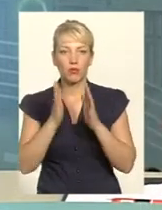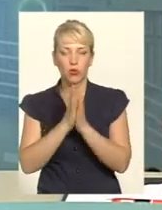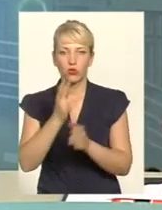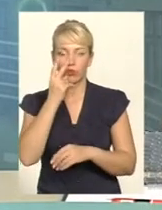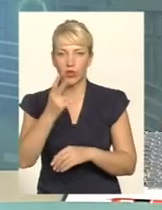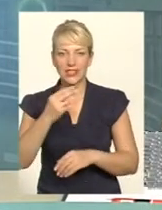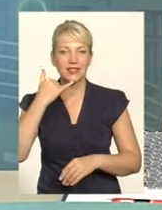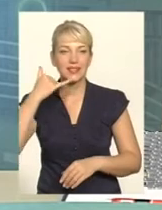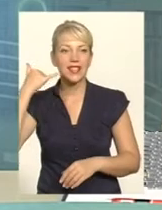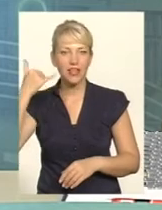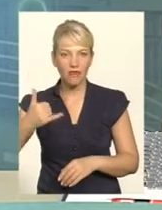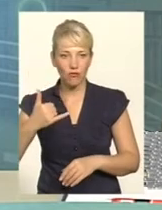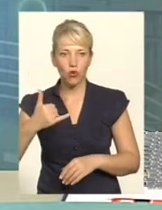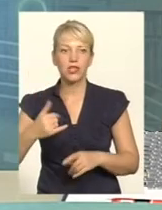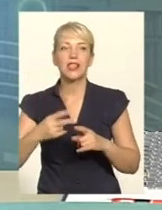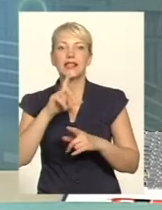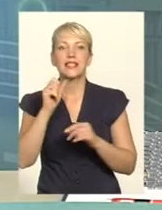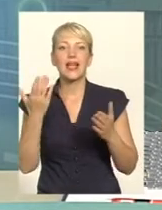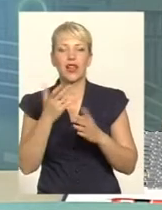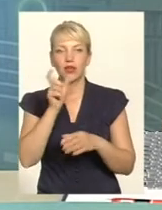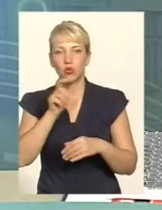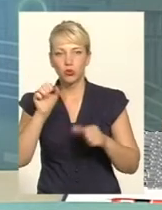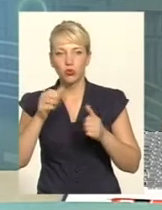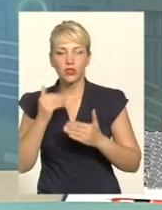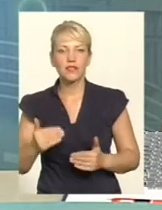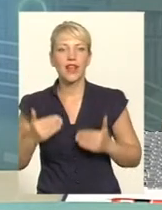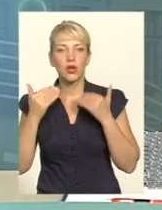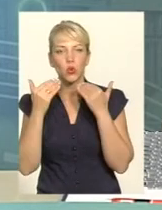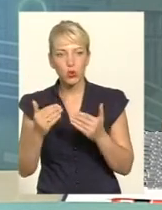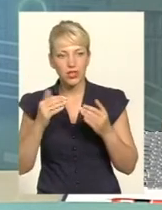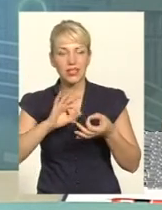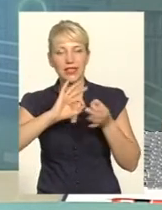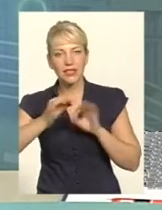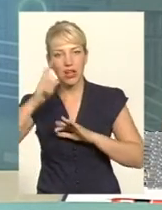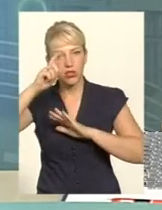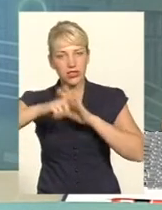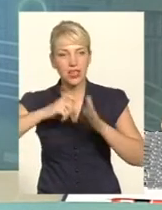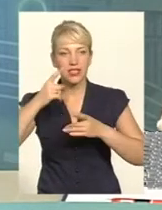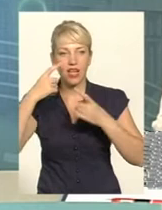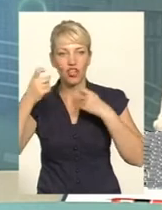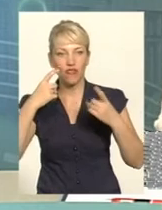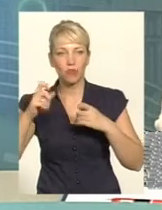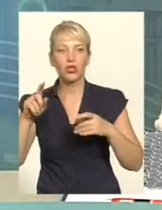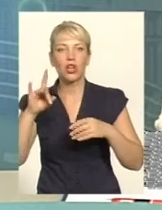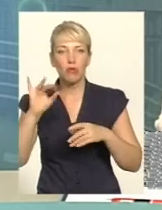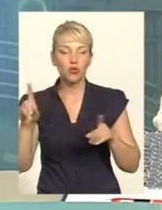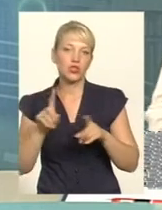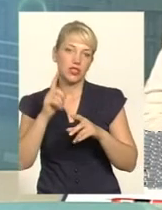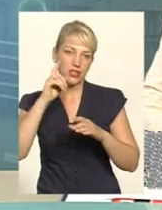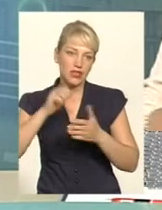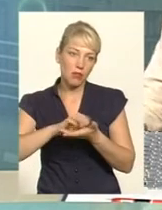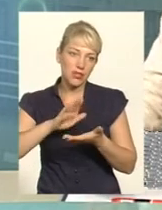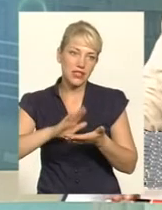показати телефон, за яким люди можуть звернутися, дізнатися більш детальну інформацію, про що і, власне, записатися на цей курс